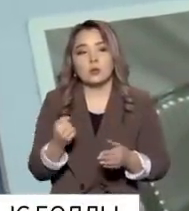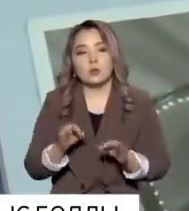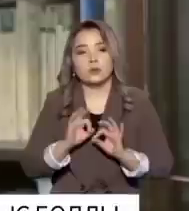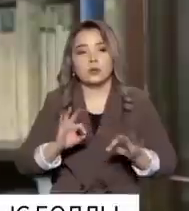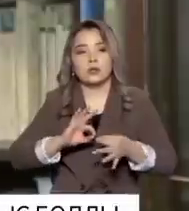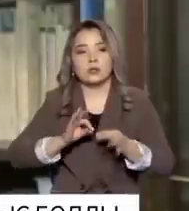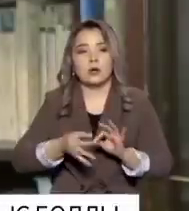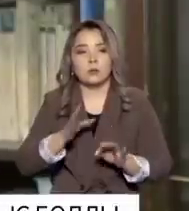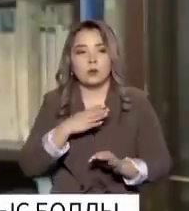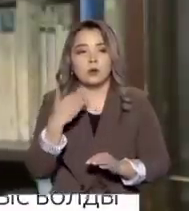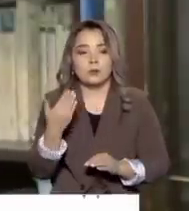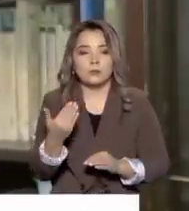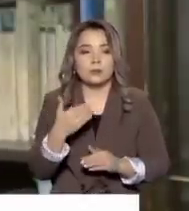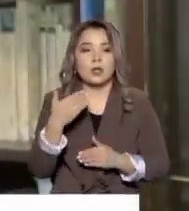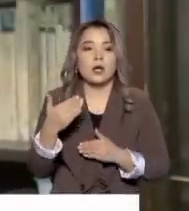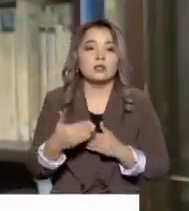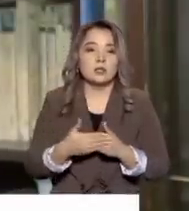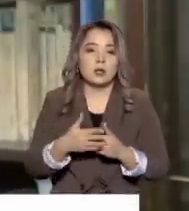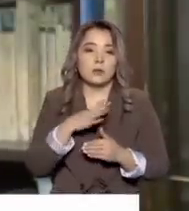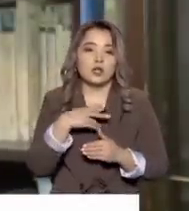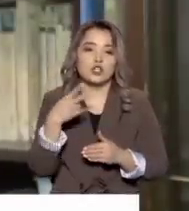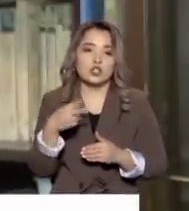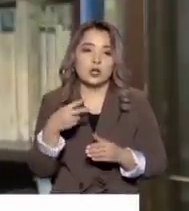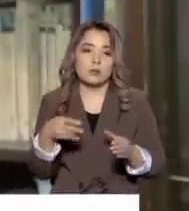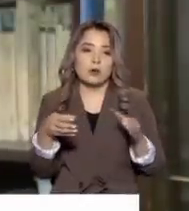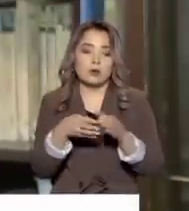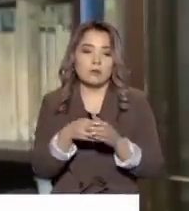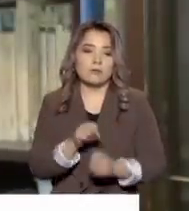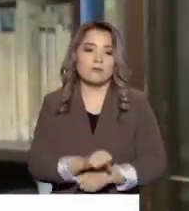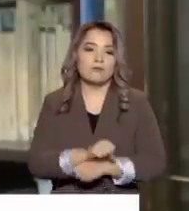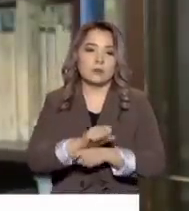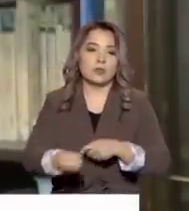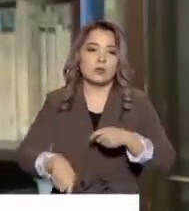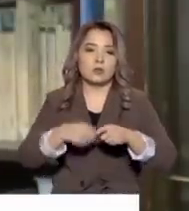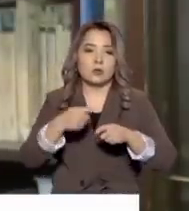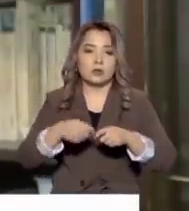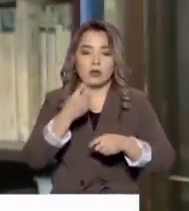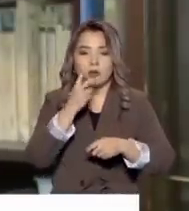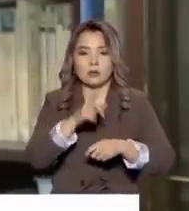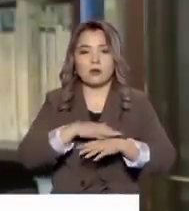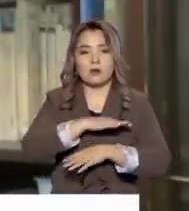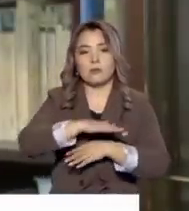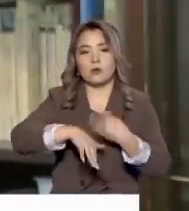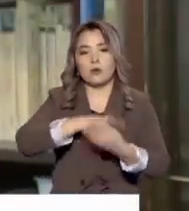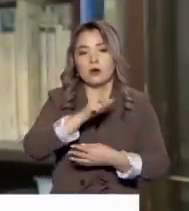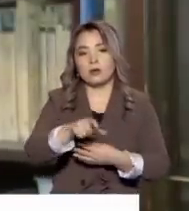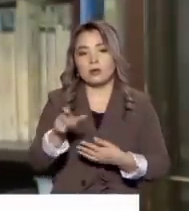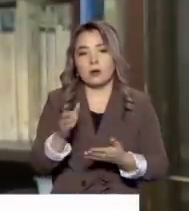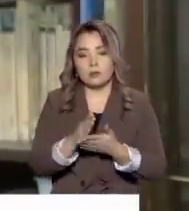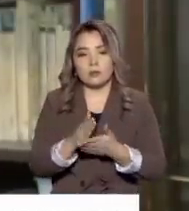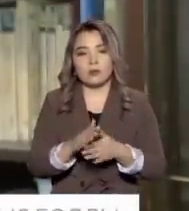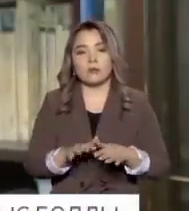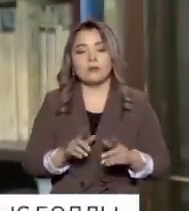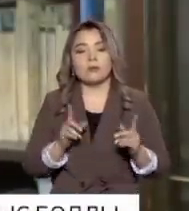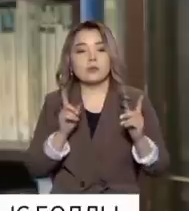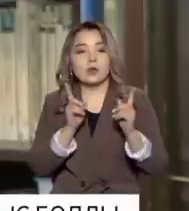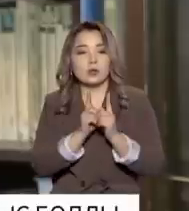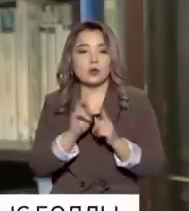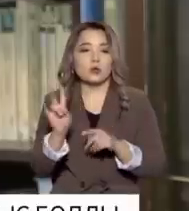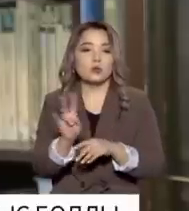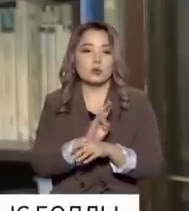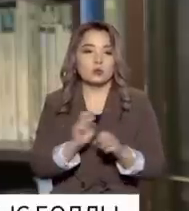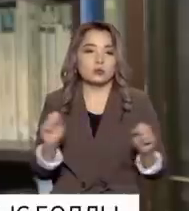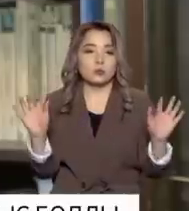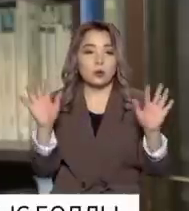берген. Сол кезде алдарынан бір 20 шақты мародерлар, бүлікшілер шығып келе жатыр екен, қараңғы тұман